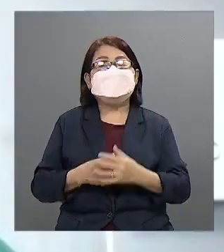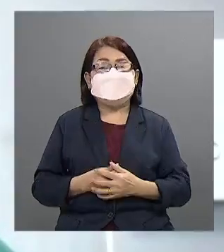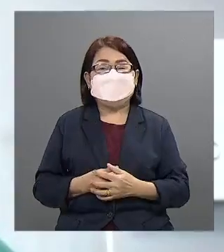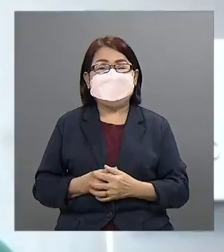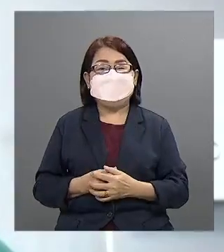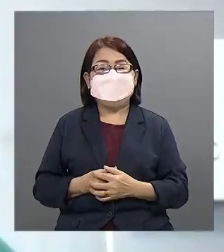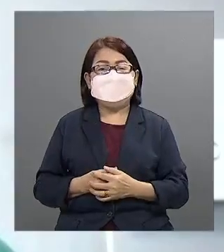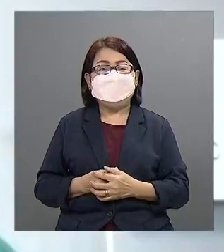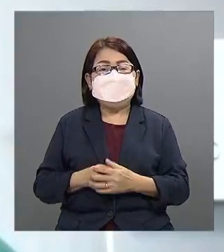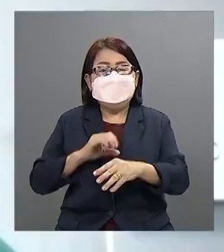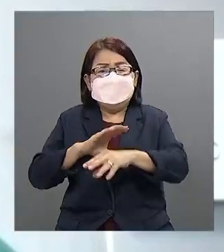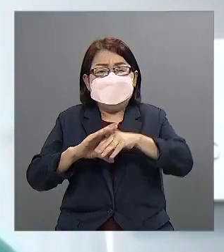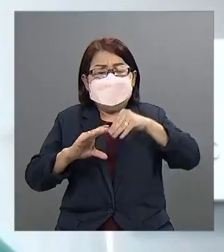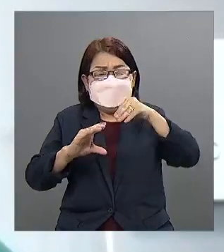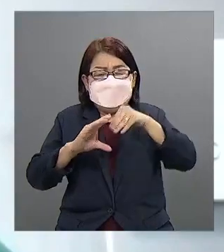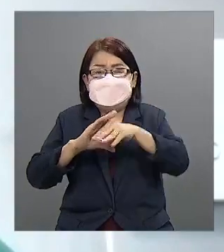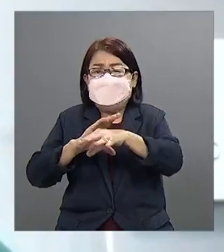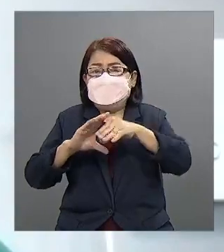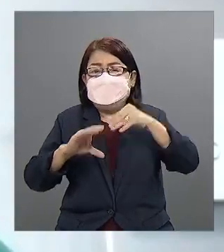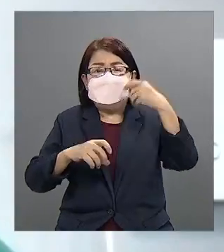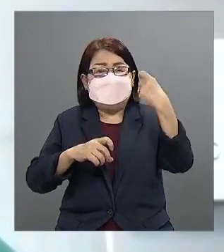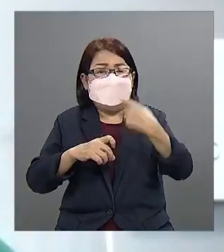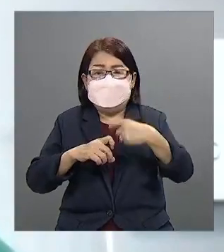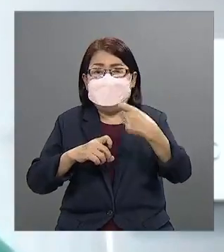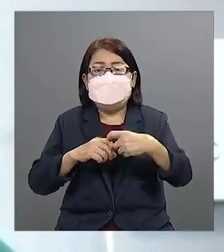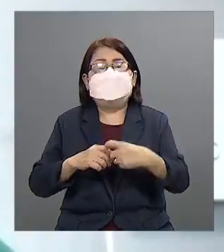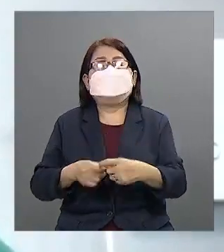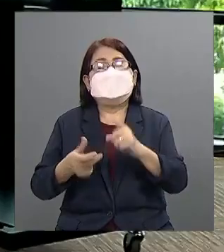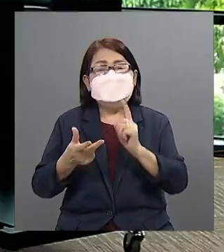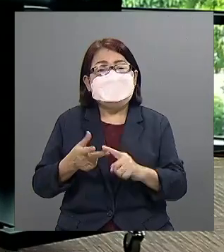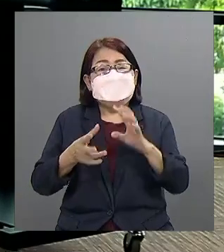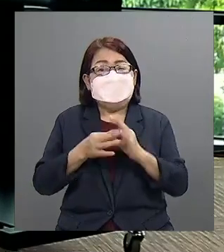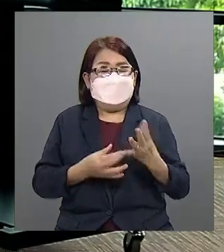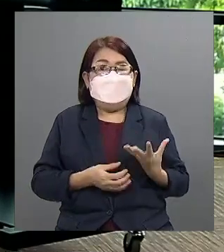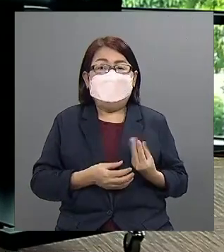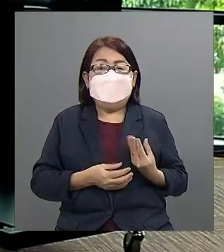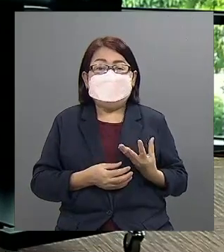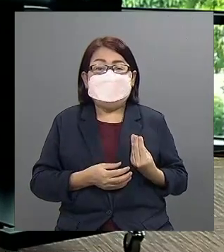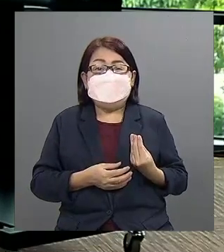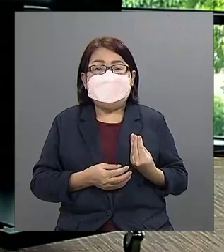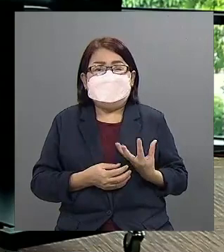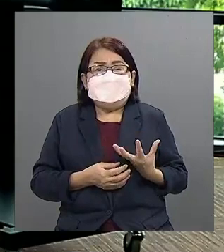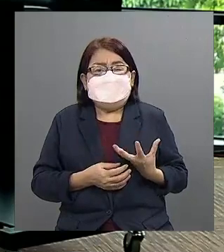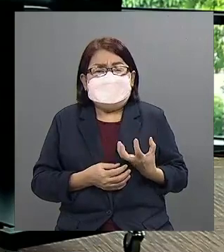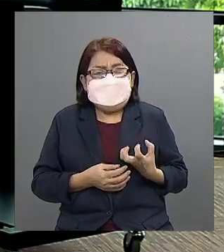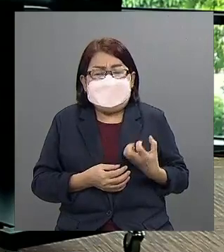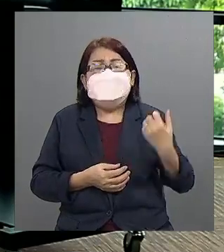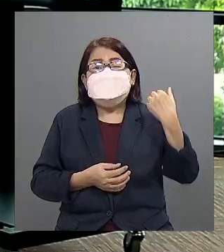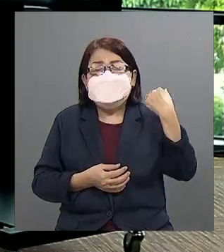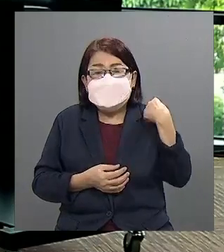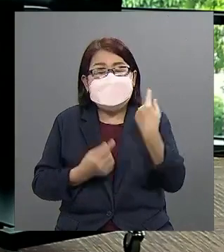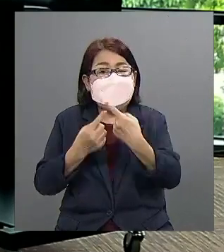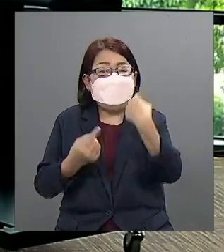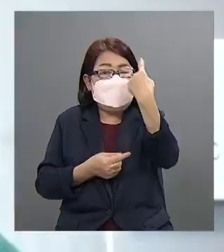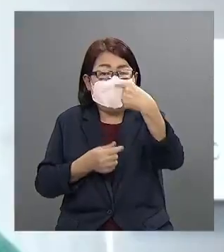าบางคนก็อาจจะมีผลแทรกซ้อนของเรื่องของกล้ามเนื้อหัวใจอักเสบตามมาถ้าในคนที่มีโรคประจำตัวนะคะ